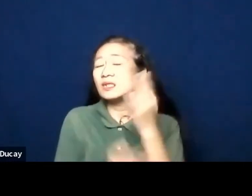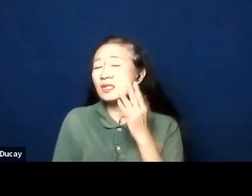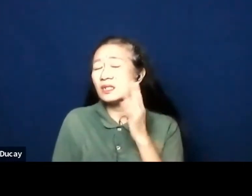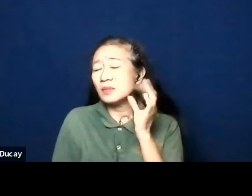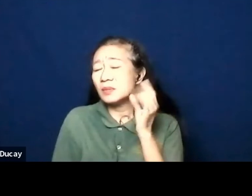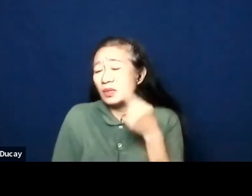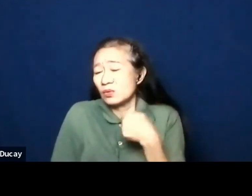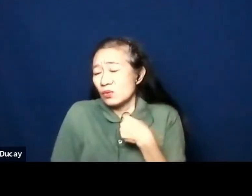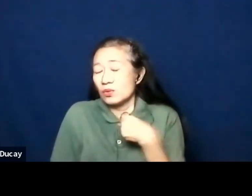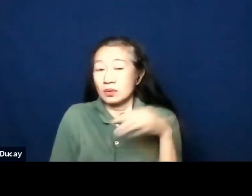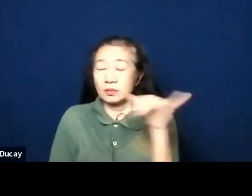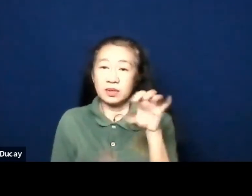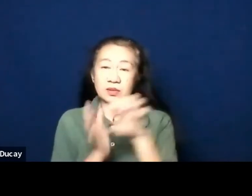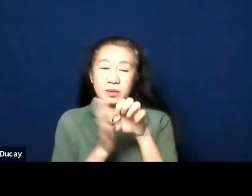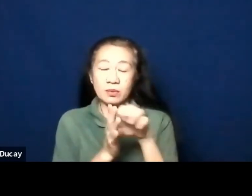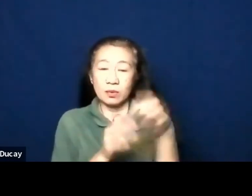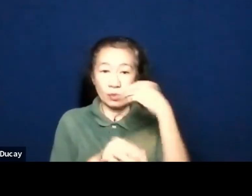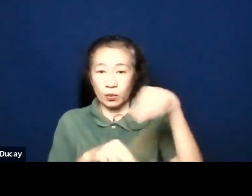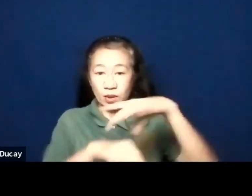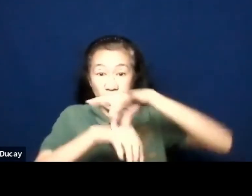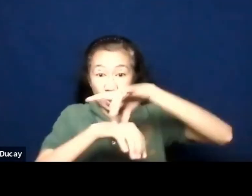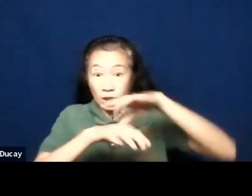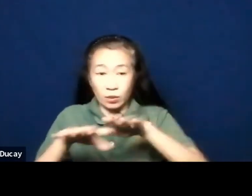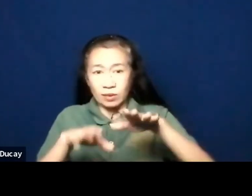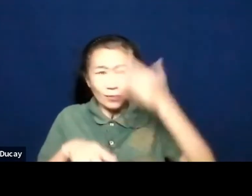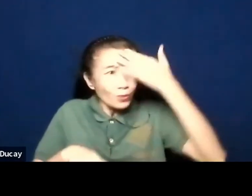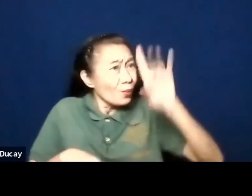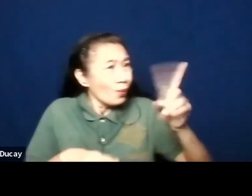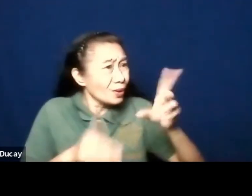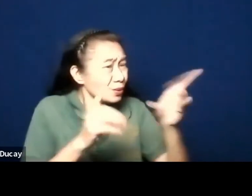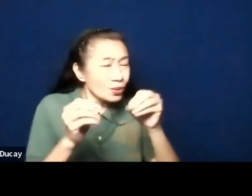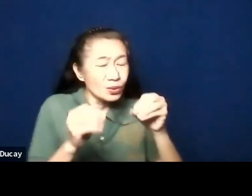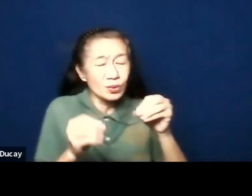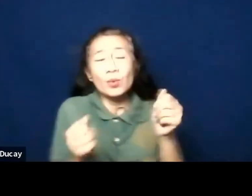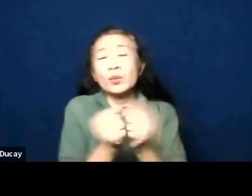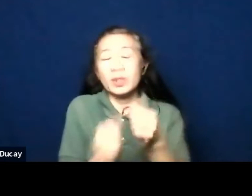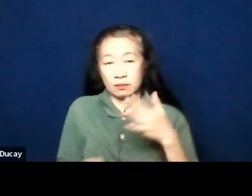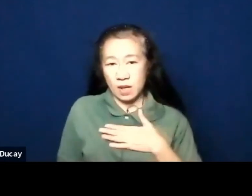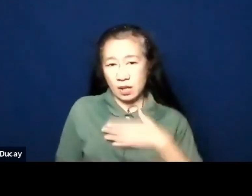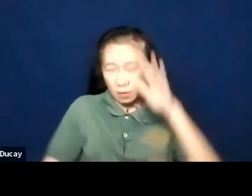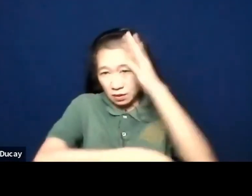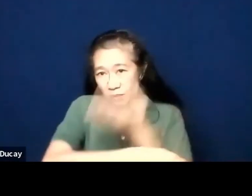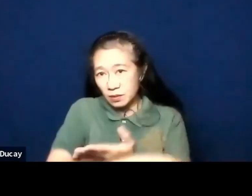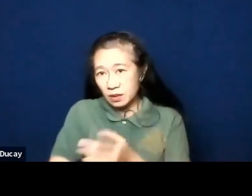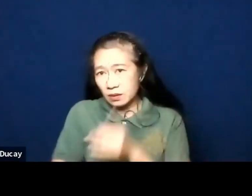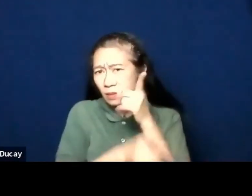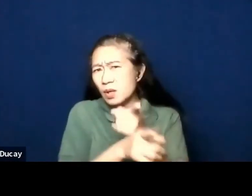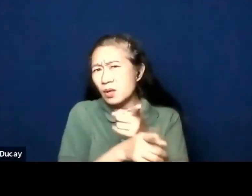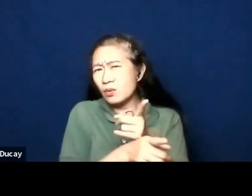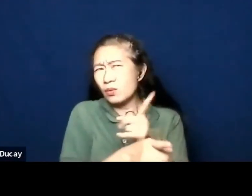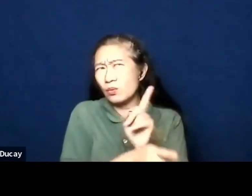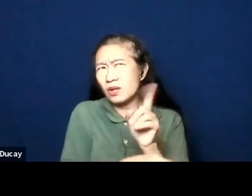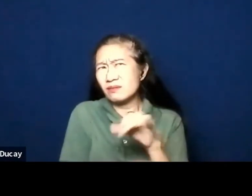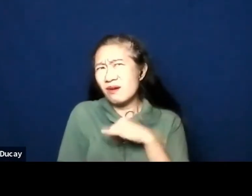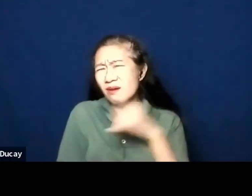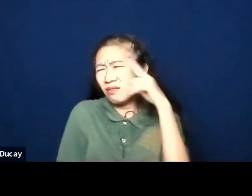ko katulad nung lumindol. Hindi ko alam ang gagawin ko sa aking anak. Tama kaya yung iniisip